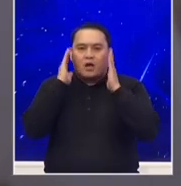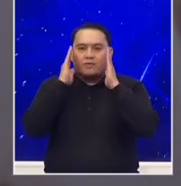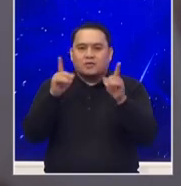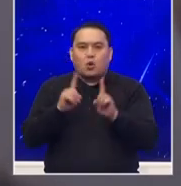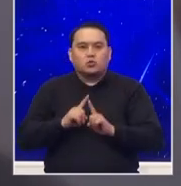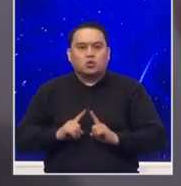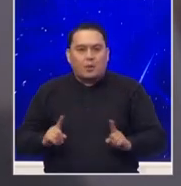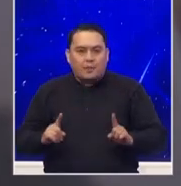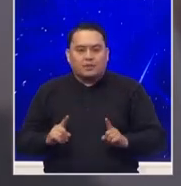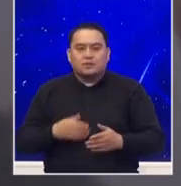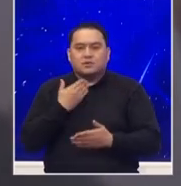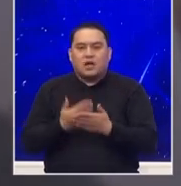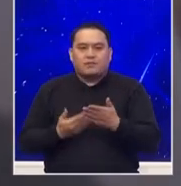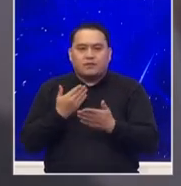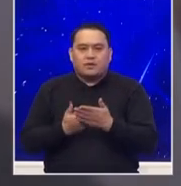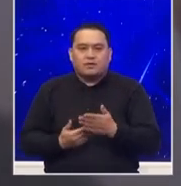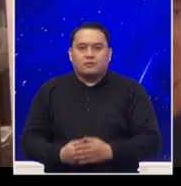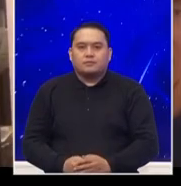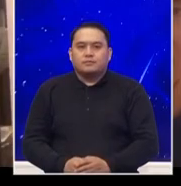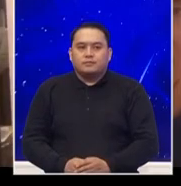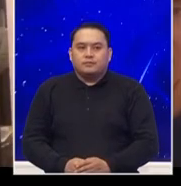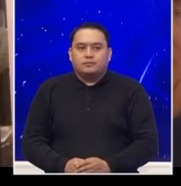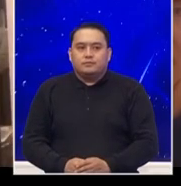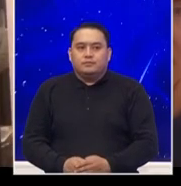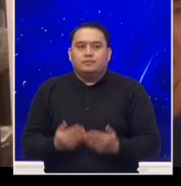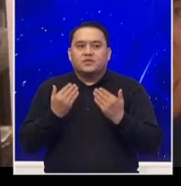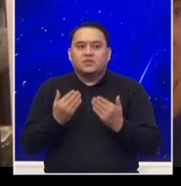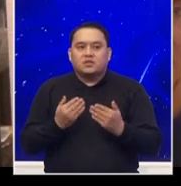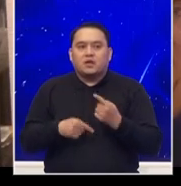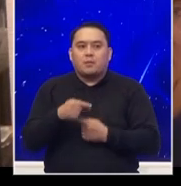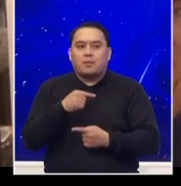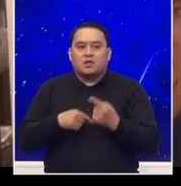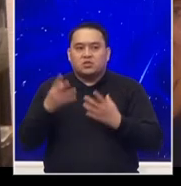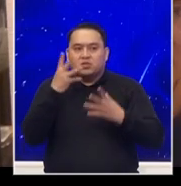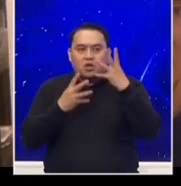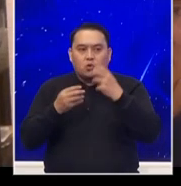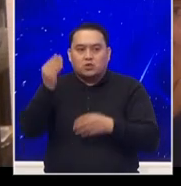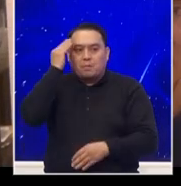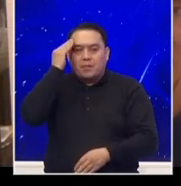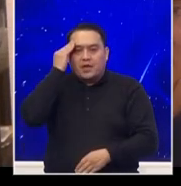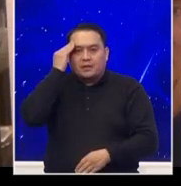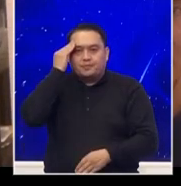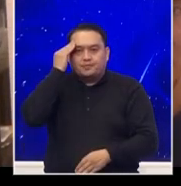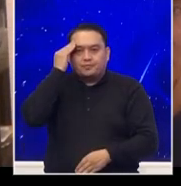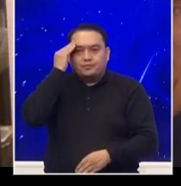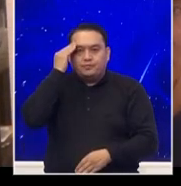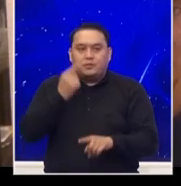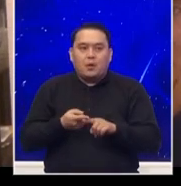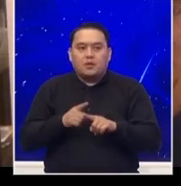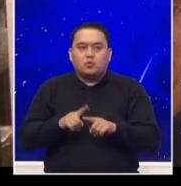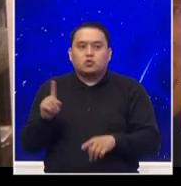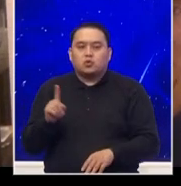особое внимание, советует Алмаз Шарман. Сейчас нужно предпринимать очень серьезные меры тому,